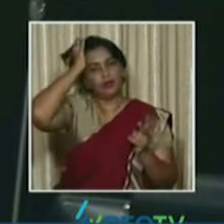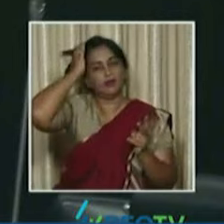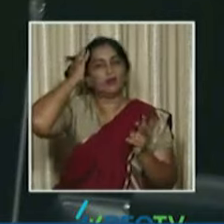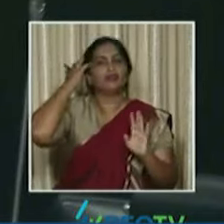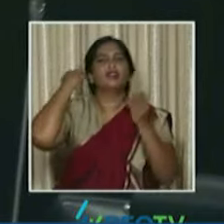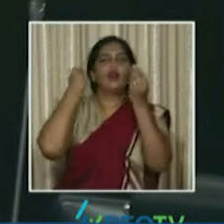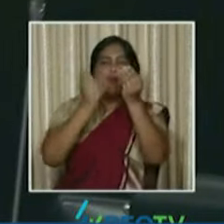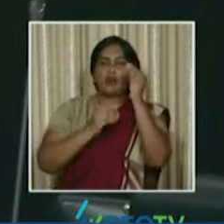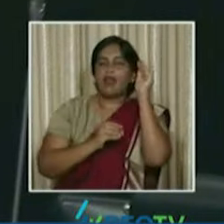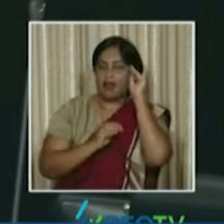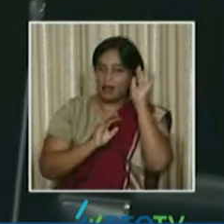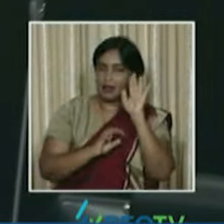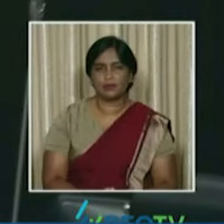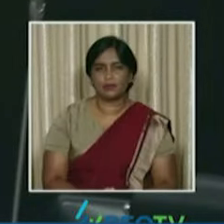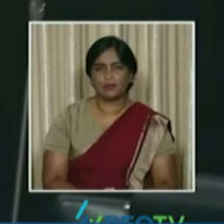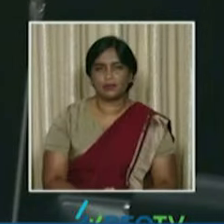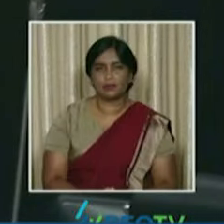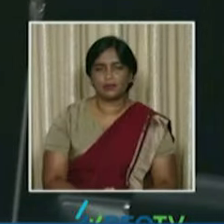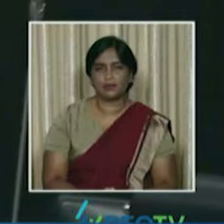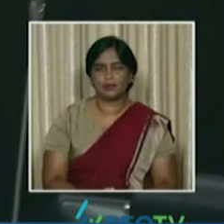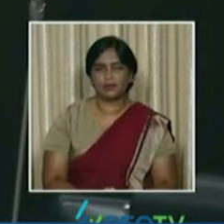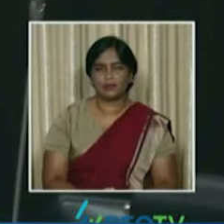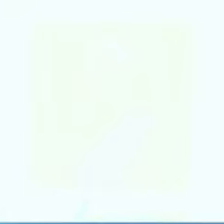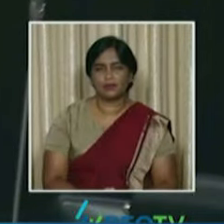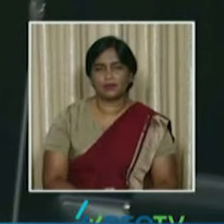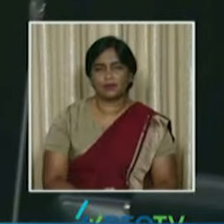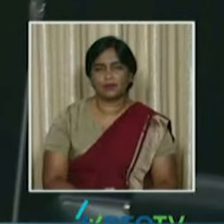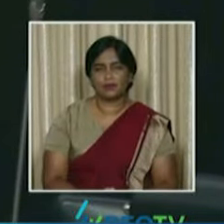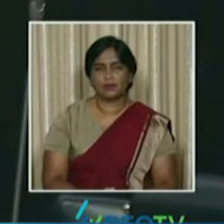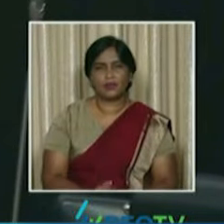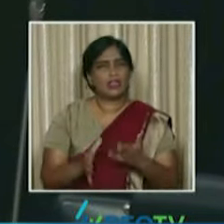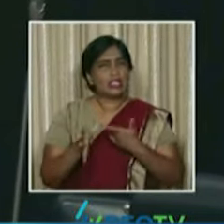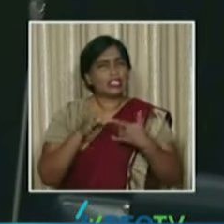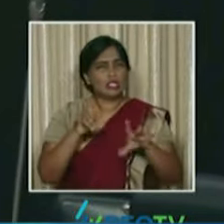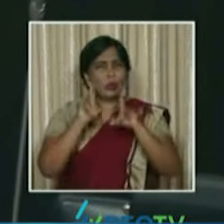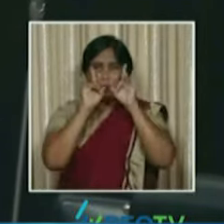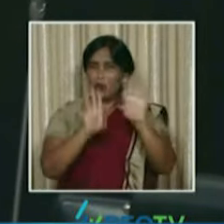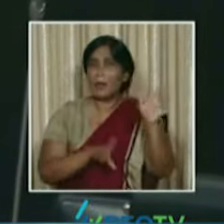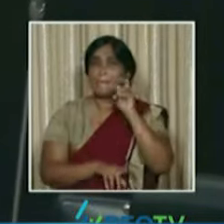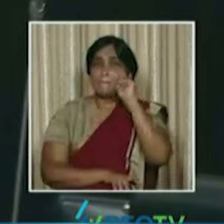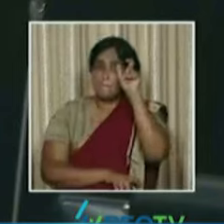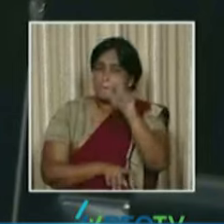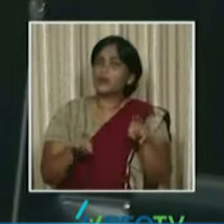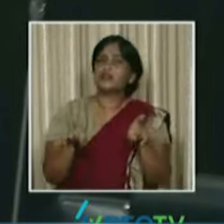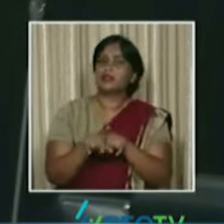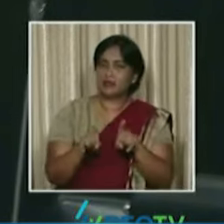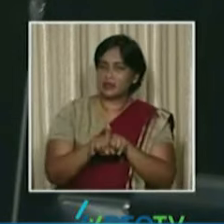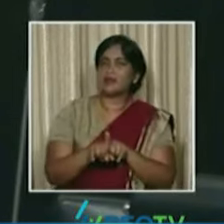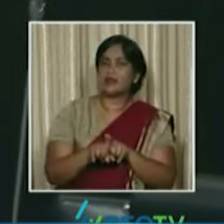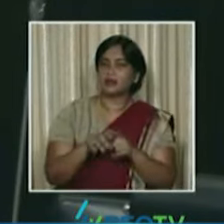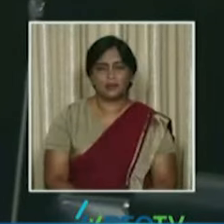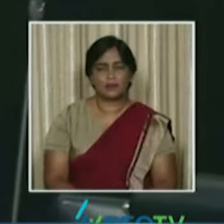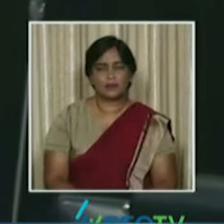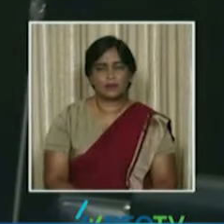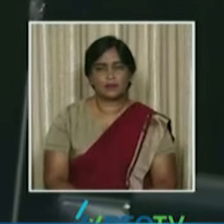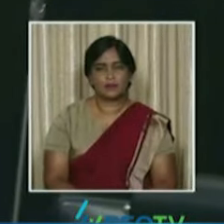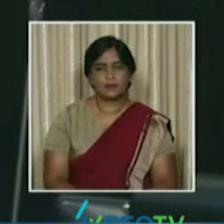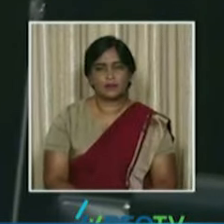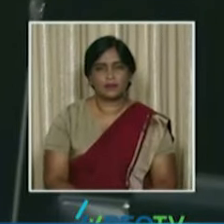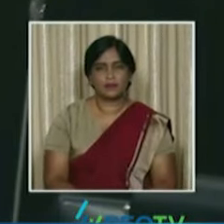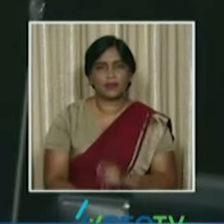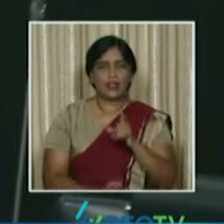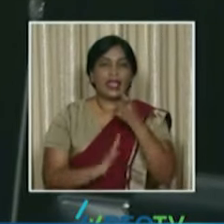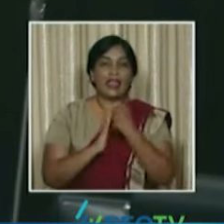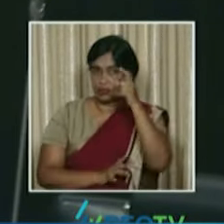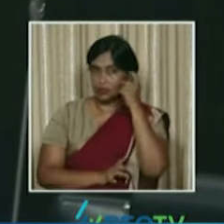පොඩ අහගෙනින්දක පොඩ ඉගෙන ගන්න. සතු වගේ නැතුව මිනිසෙක් මන්ත්‍රීවරයෙක් ඉදිරියට ඇසිරෙන්නකෝ. මට ඔයාගේ නීති